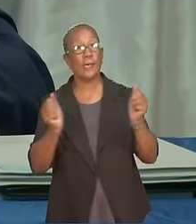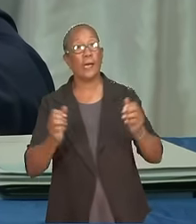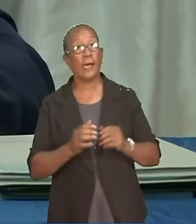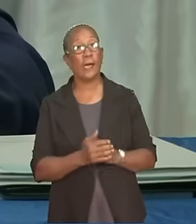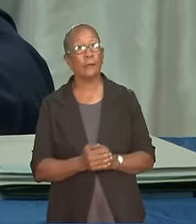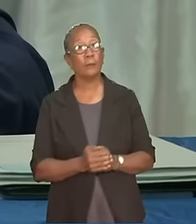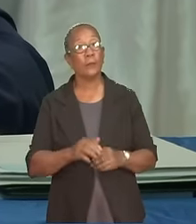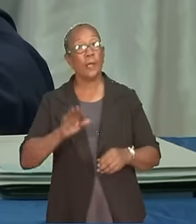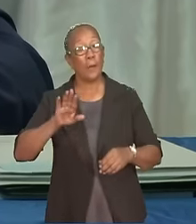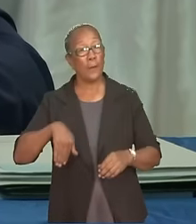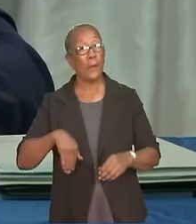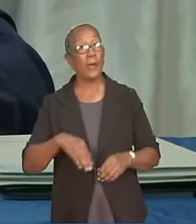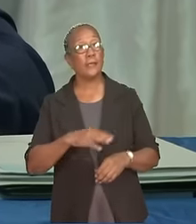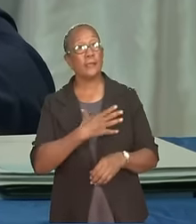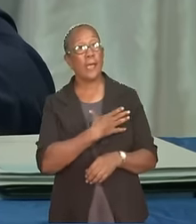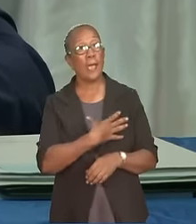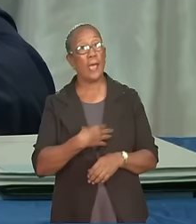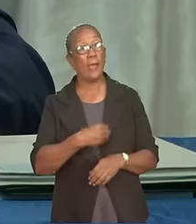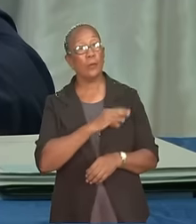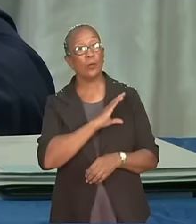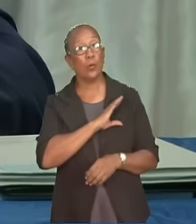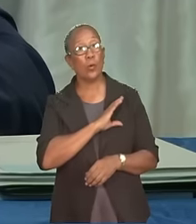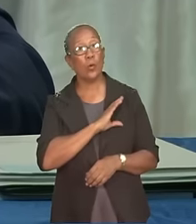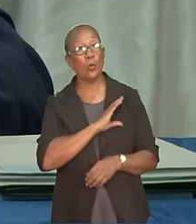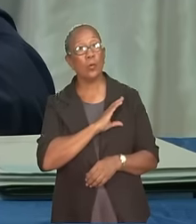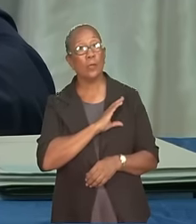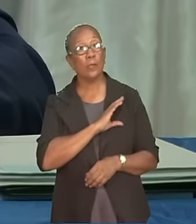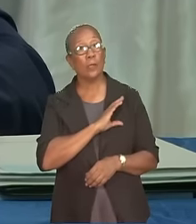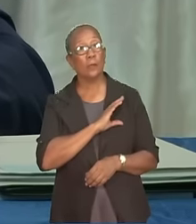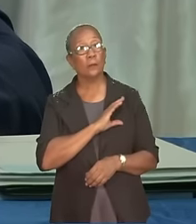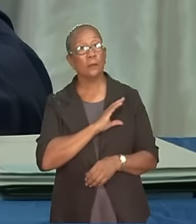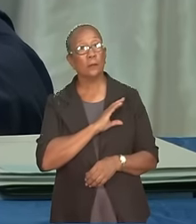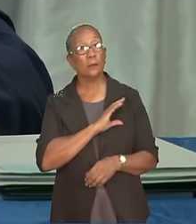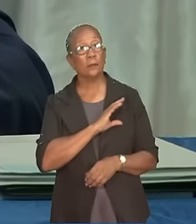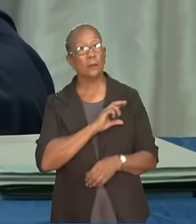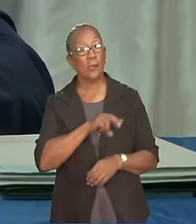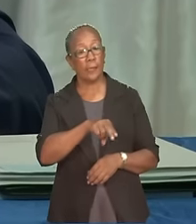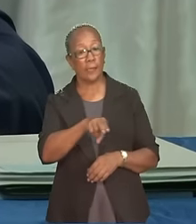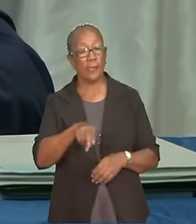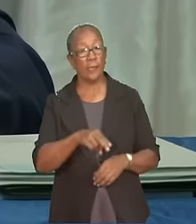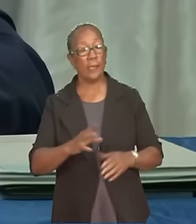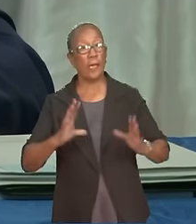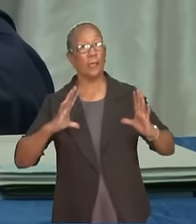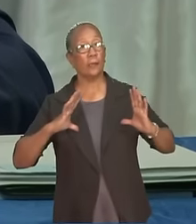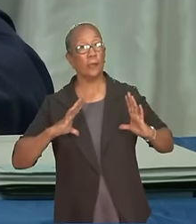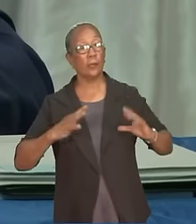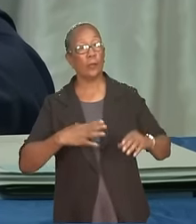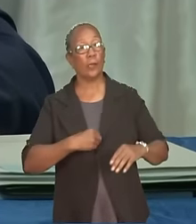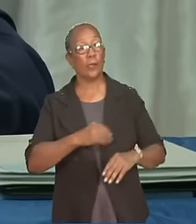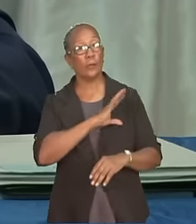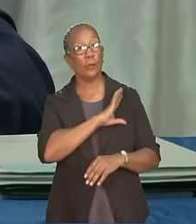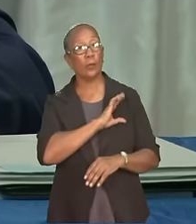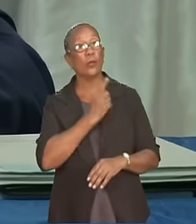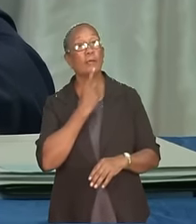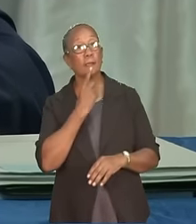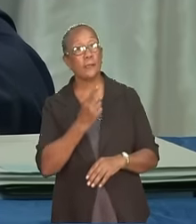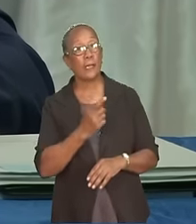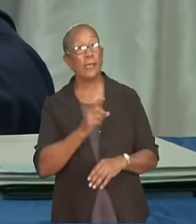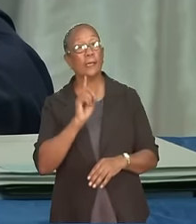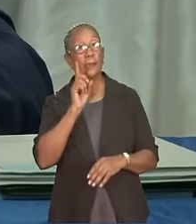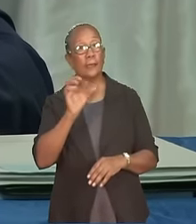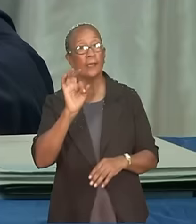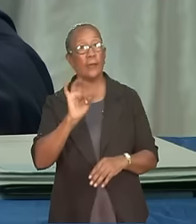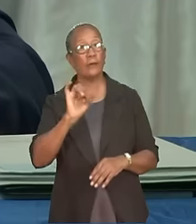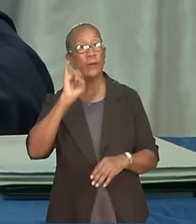recentelijk nog ontmoet de regionale directeur. Die heeft nogmaals bevestigd dat FID dit jaar is. Dus wat